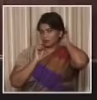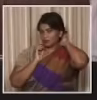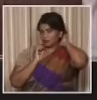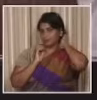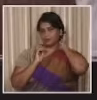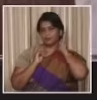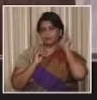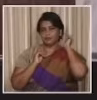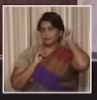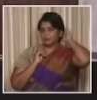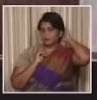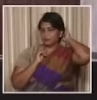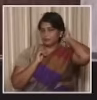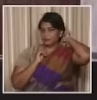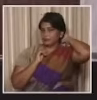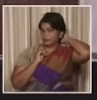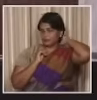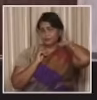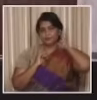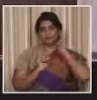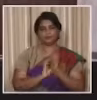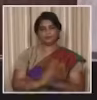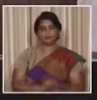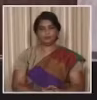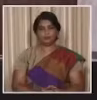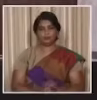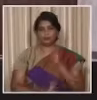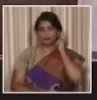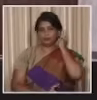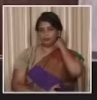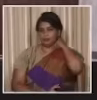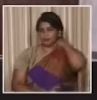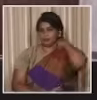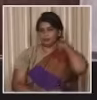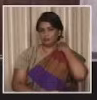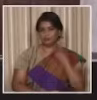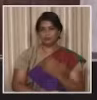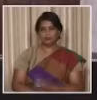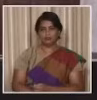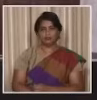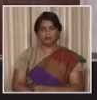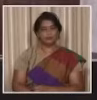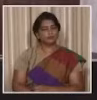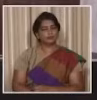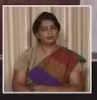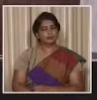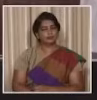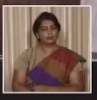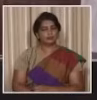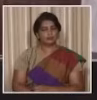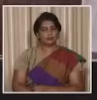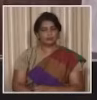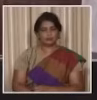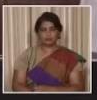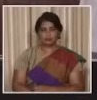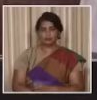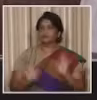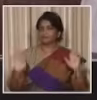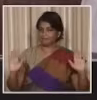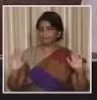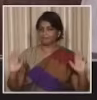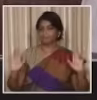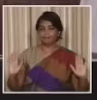ඔබතුමා මතක තියාගන්න. JDB එකේ ඔබතුමා කරපේ ඕනම් ලයිට් ස්වක් ගෙනල්ලා අපි කියන්න. හරි බොමිසුති බොමිසුති. ඔබතුමා JDB එකේ නතර කරගන්න ඕනේ. හරි